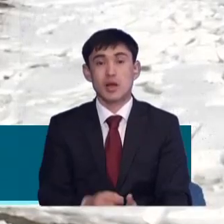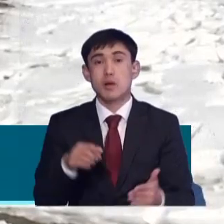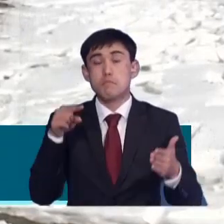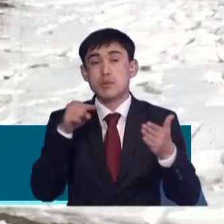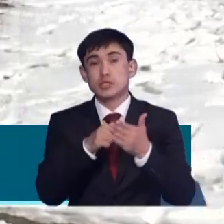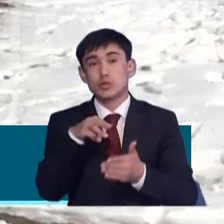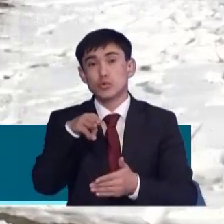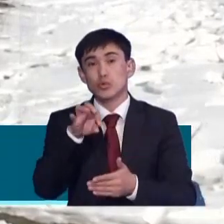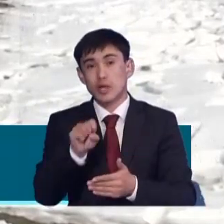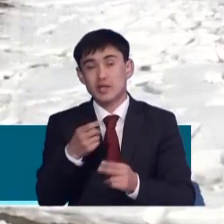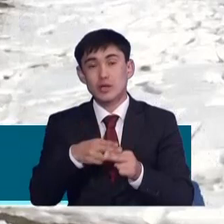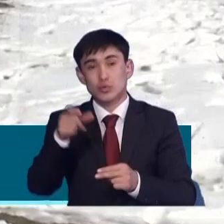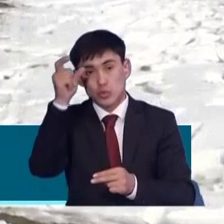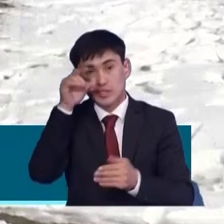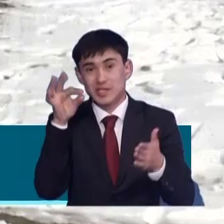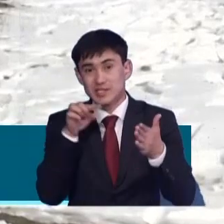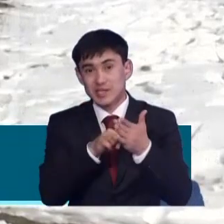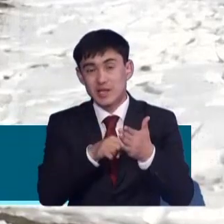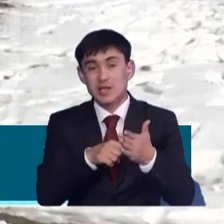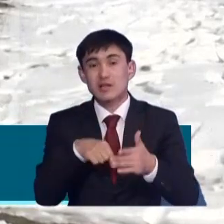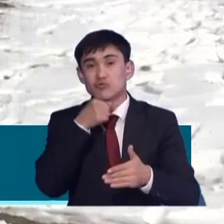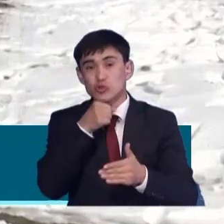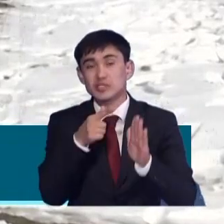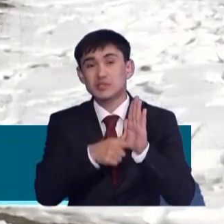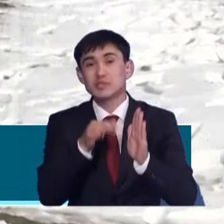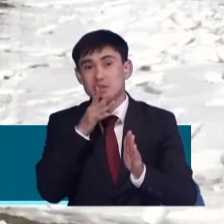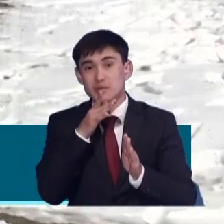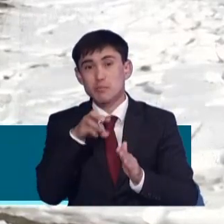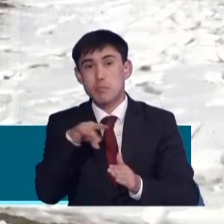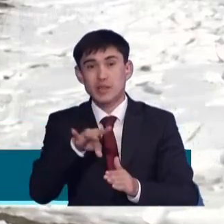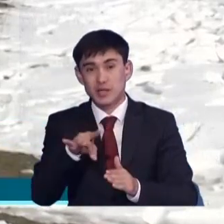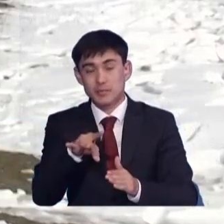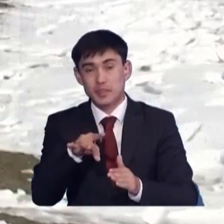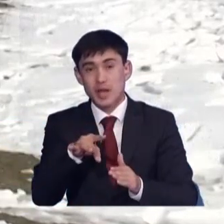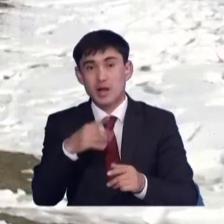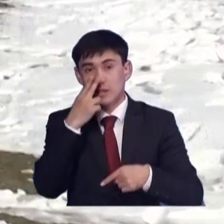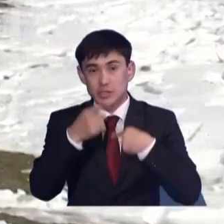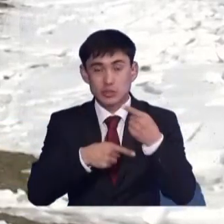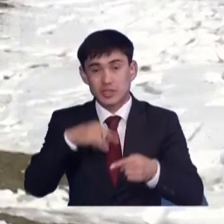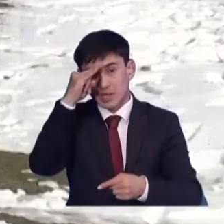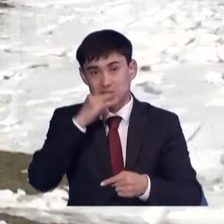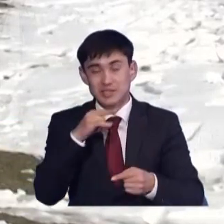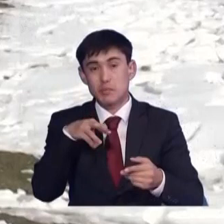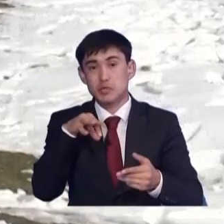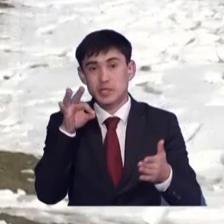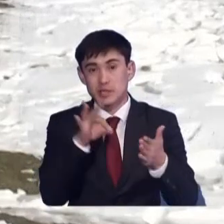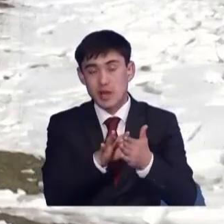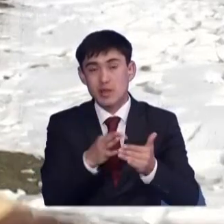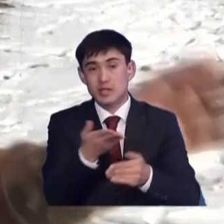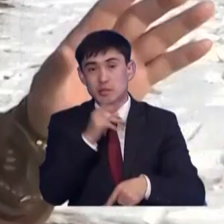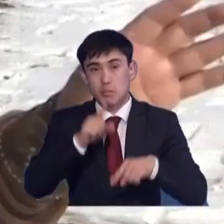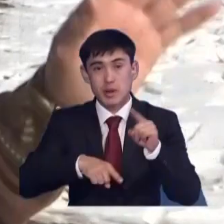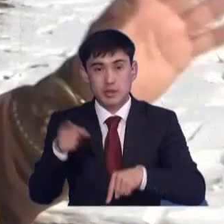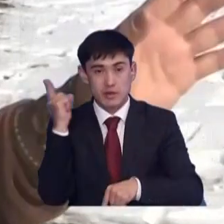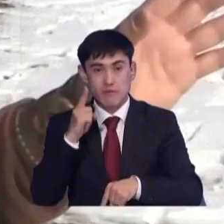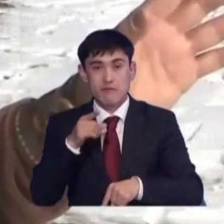Мишень пута – это турецкая цель для взрослых от 70 метров. Традиционная – это казахская мишень. Наши предки во время